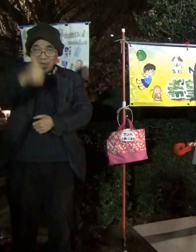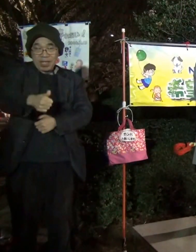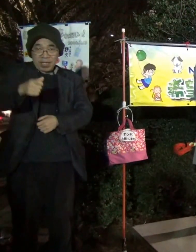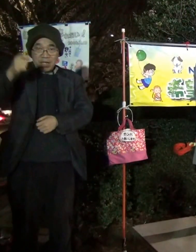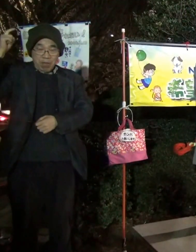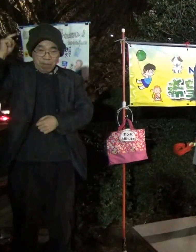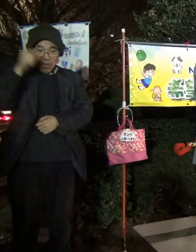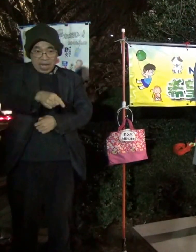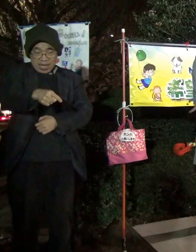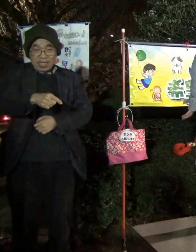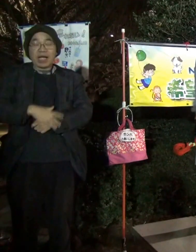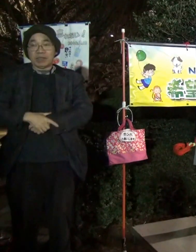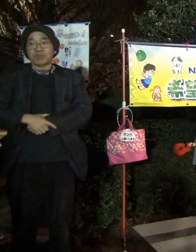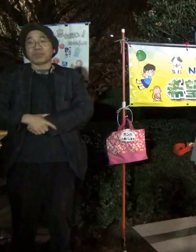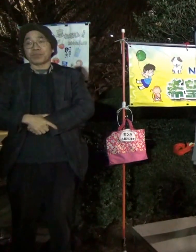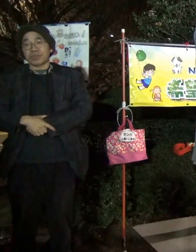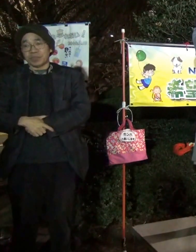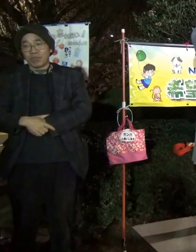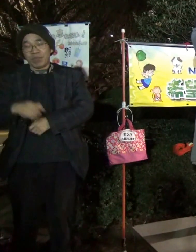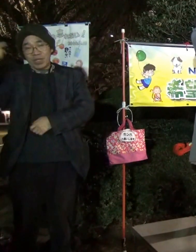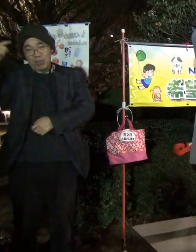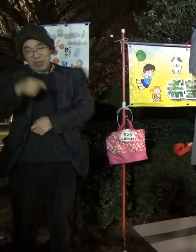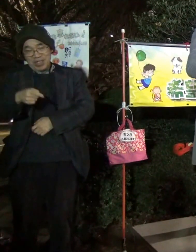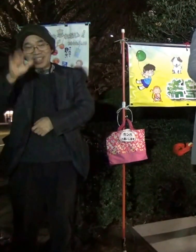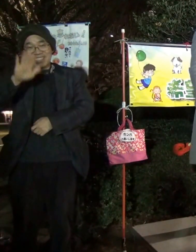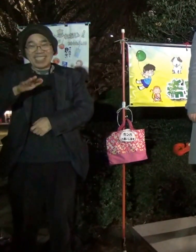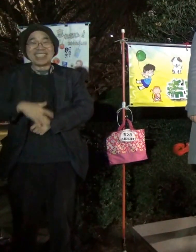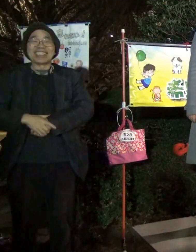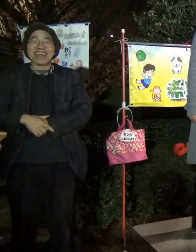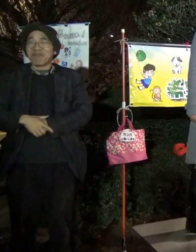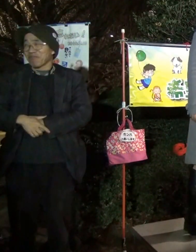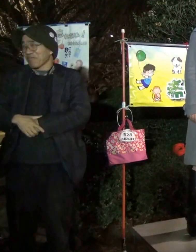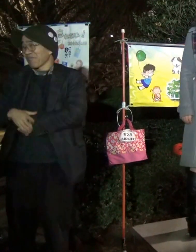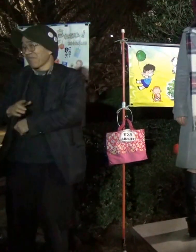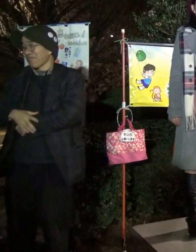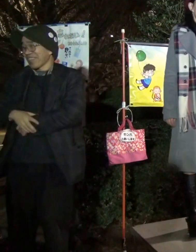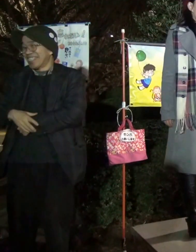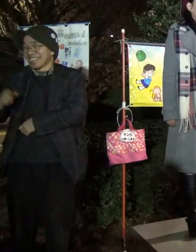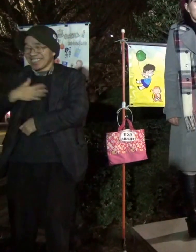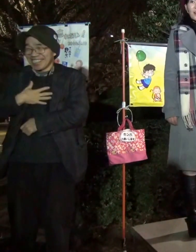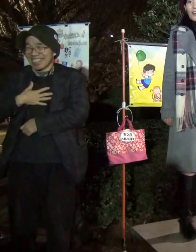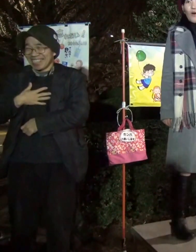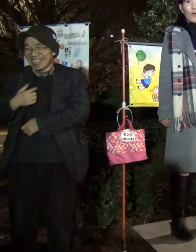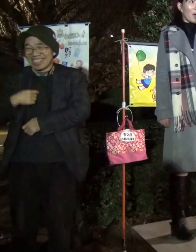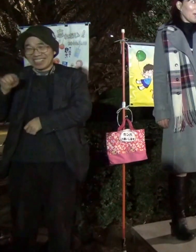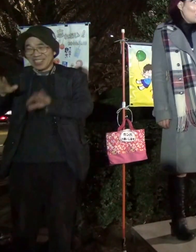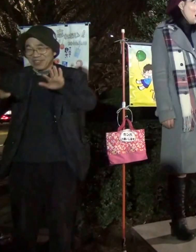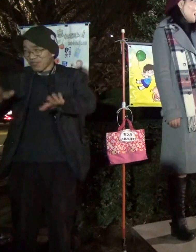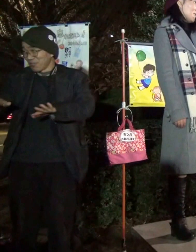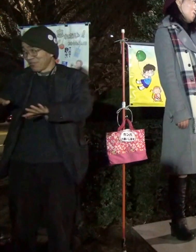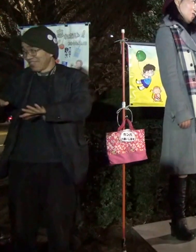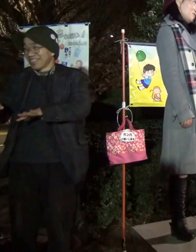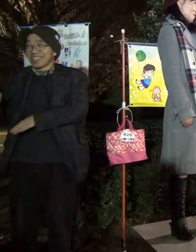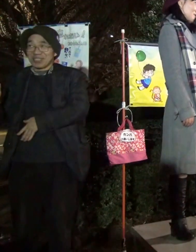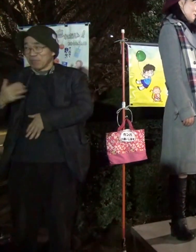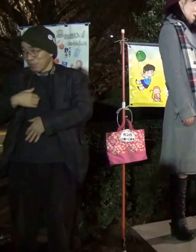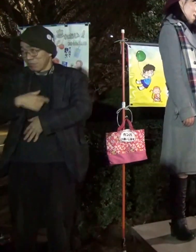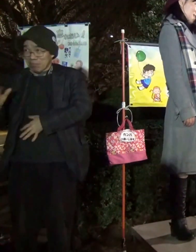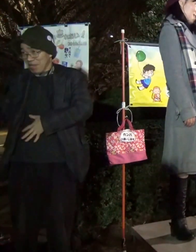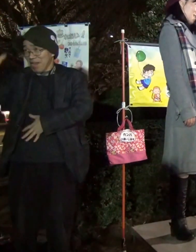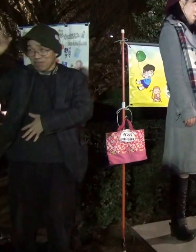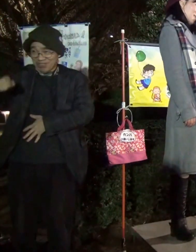なかったってことだよね。 なんかちょっと今日テンションおかしいぞお前お前だって お前呼ばわりするの。 も